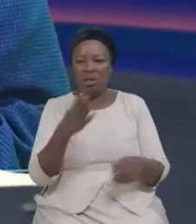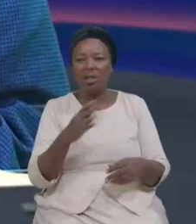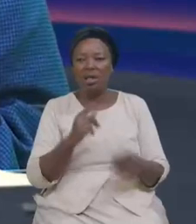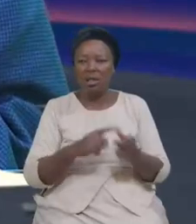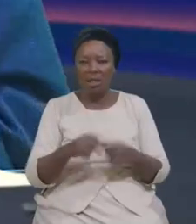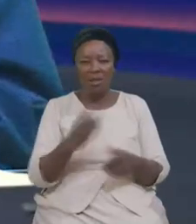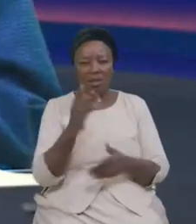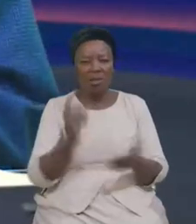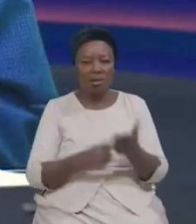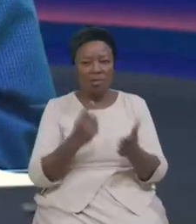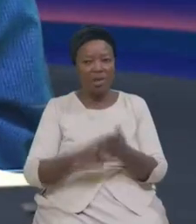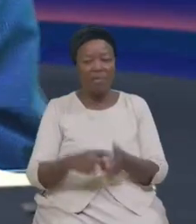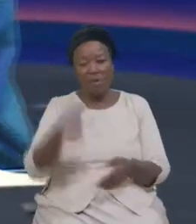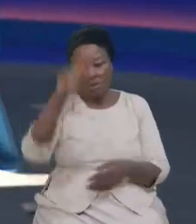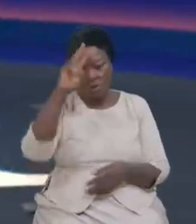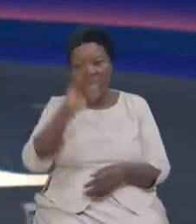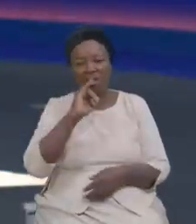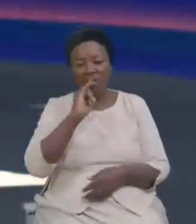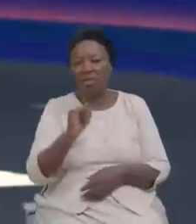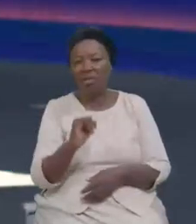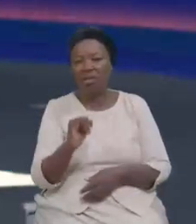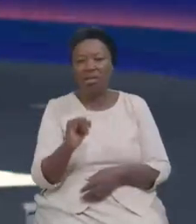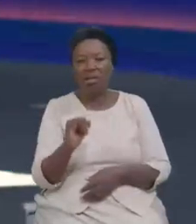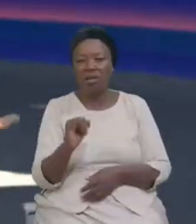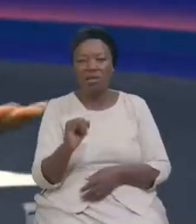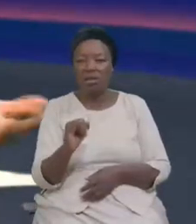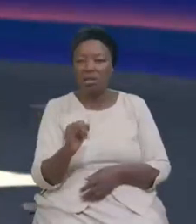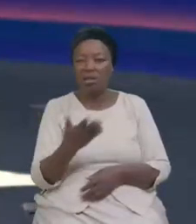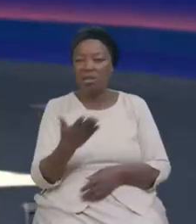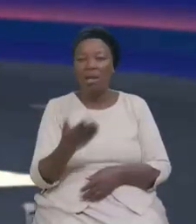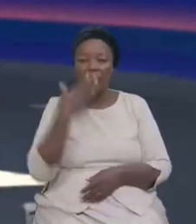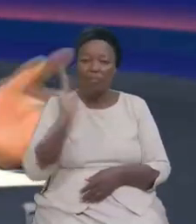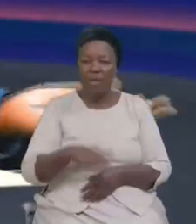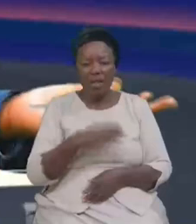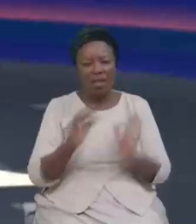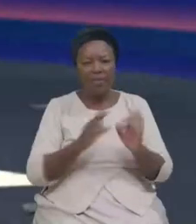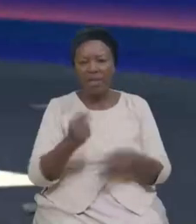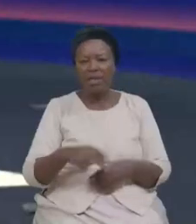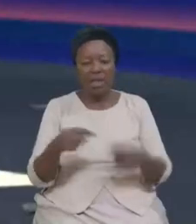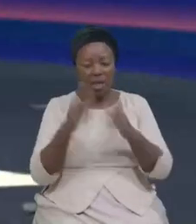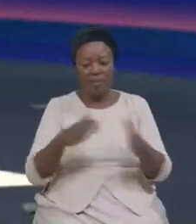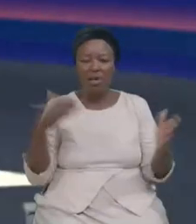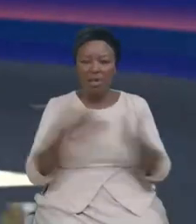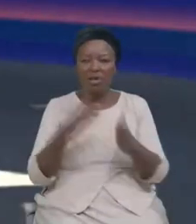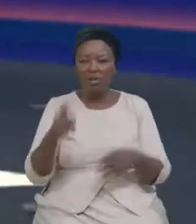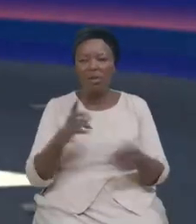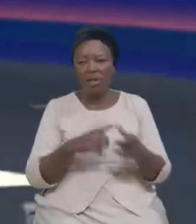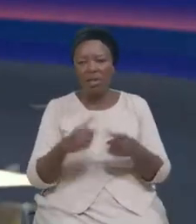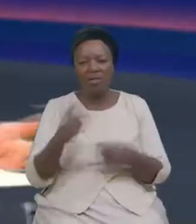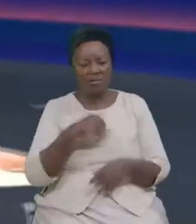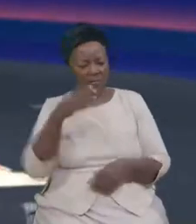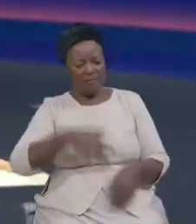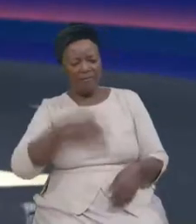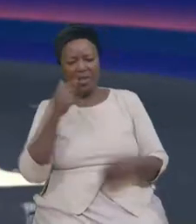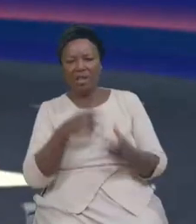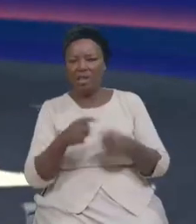l'ignorance est mauvaise. S'il y a des ennemis contre toi et tu n'en sais même pas, s'ils complotent, se liguent